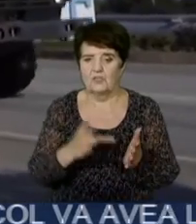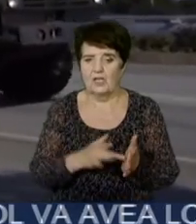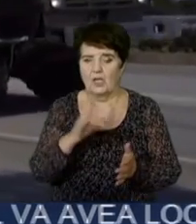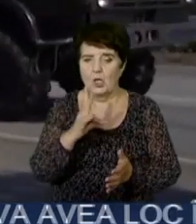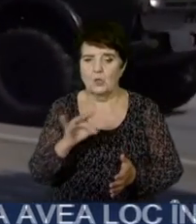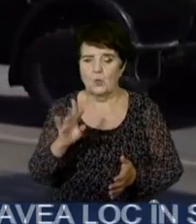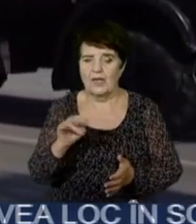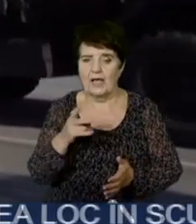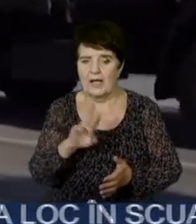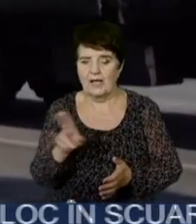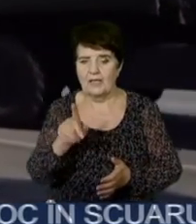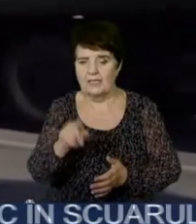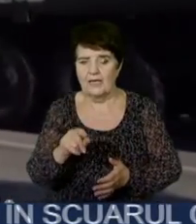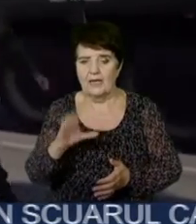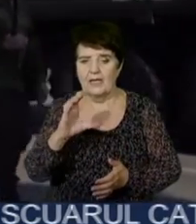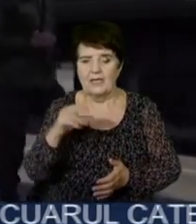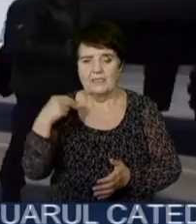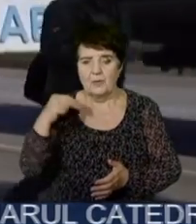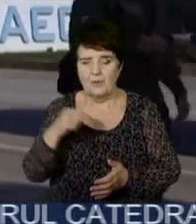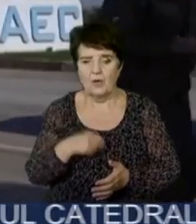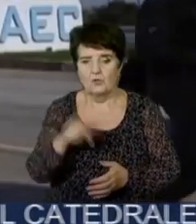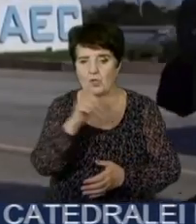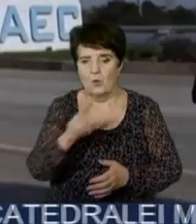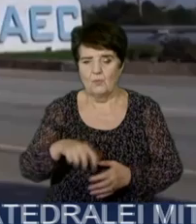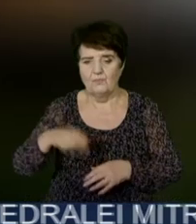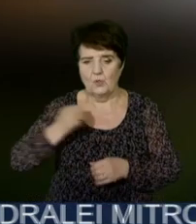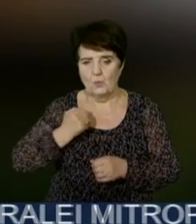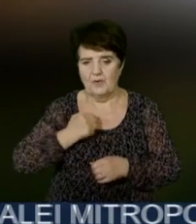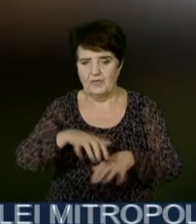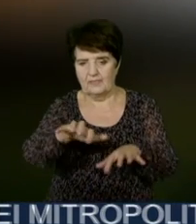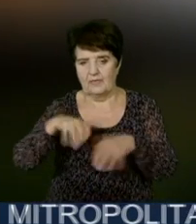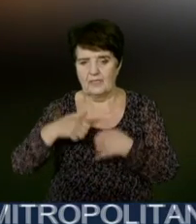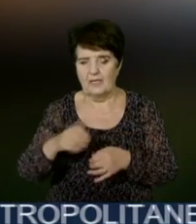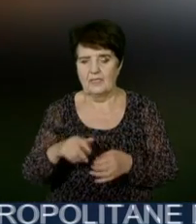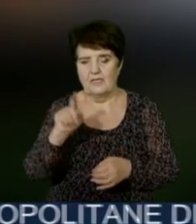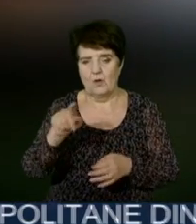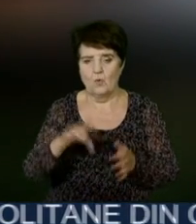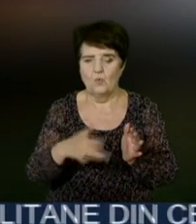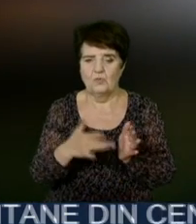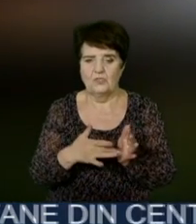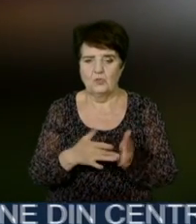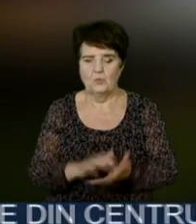nucleară de la Zaporojie și să-și retragă imediat trupele de pe teritoriul centralei.